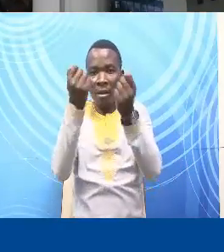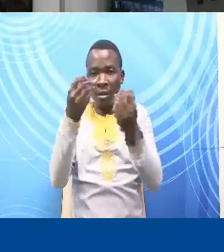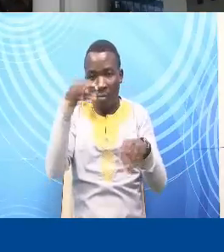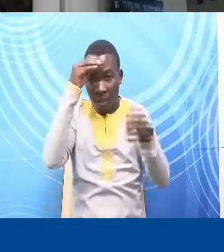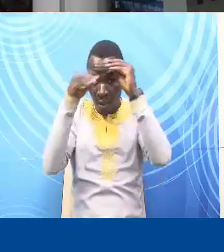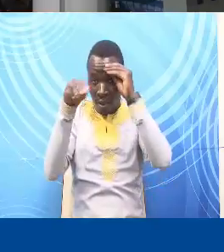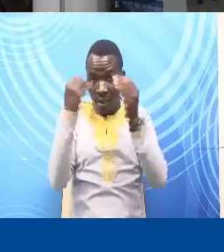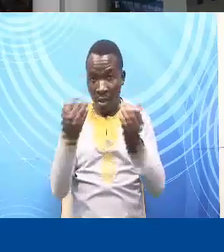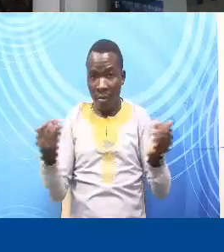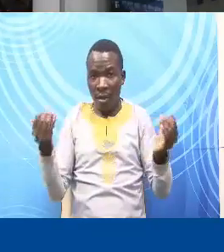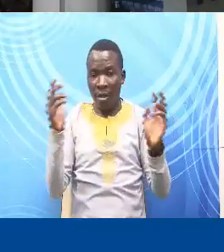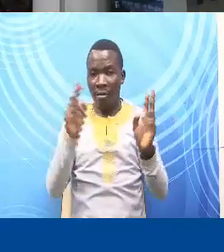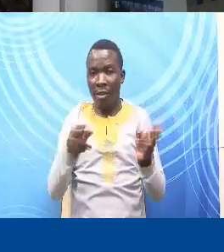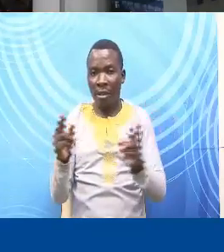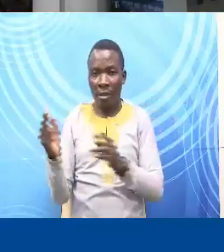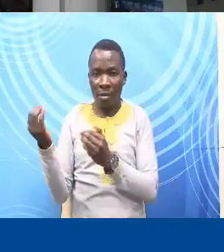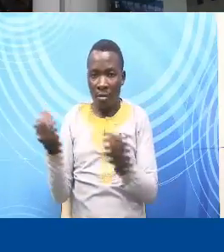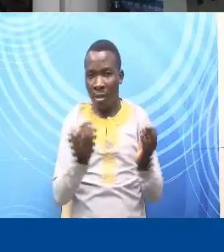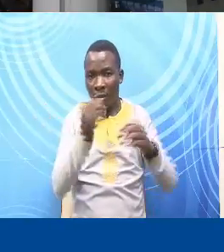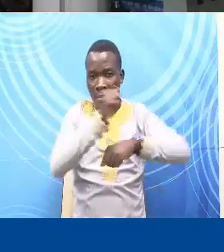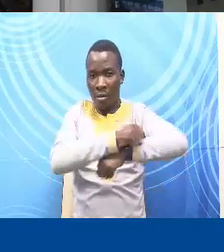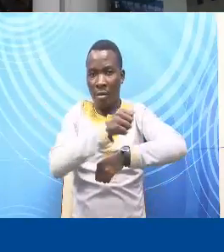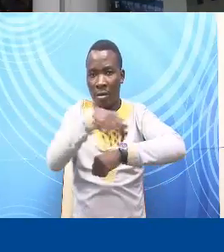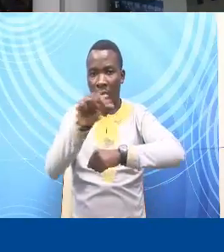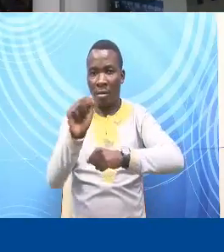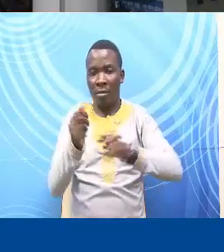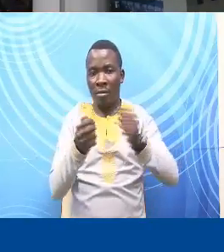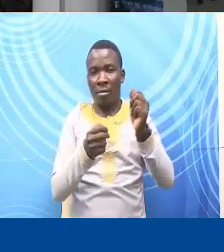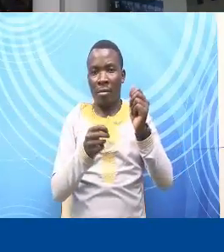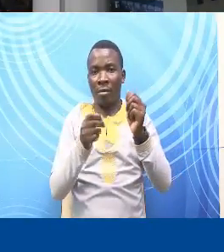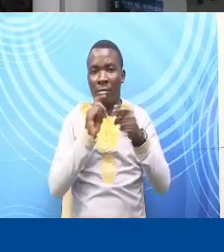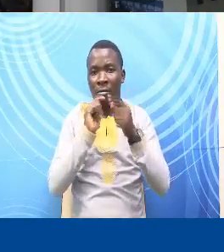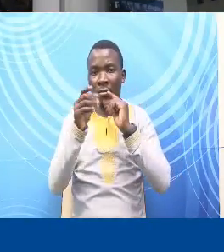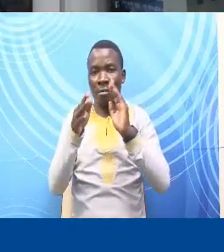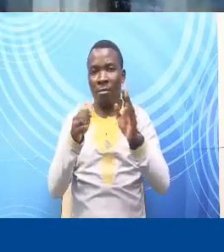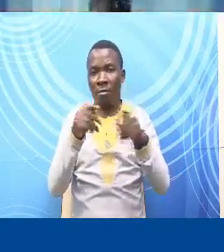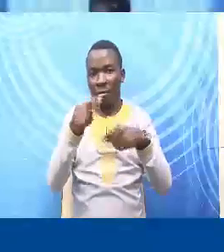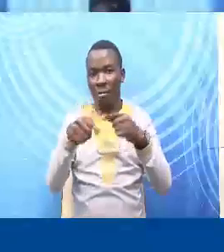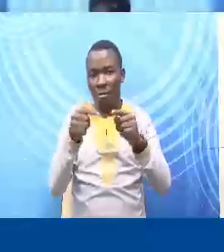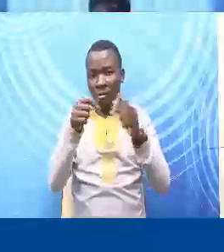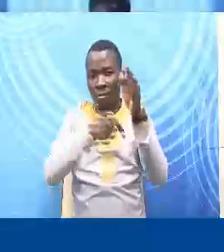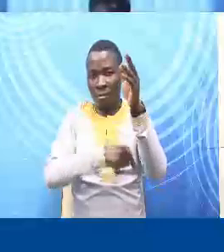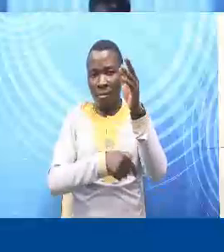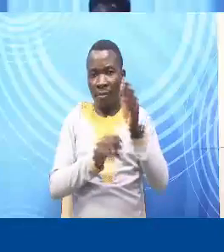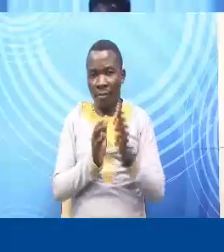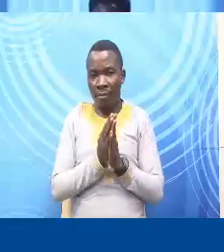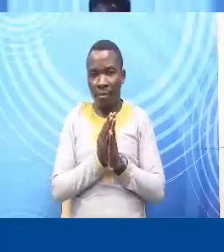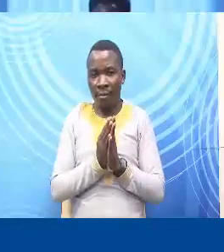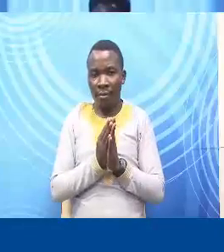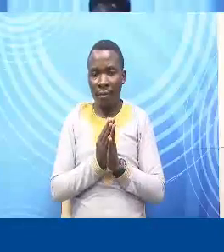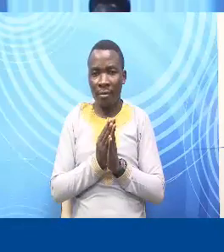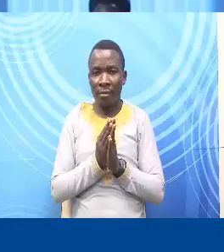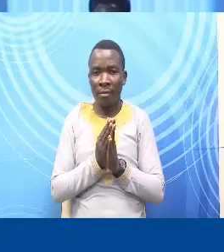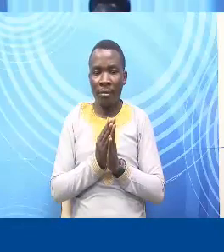basanzwe bakirwa n'ibi bigo Kevin Christian akomeza n'inkuru ku buryo burambuye Tariki ebyiri ugushyingo